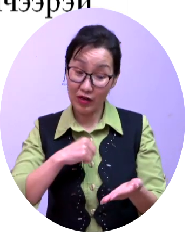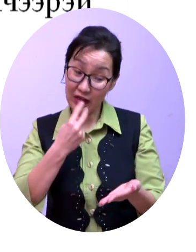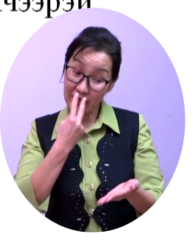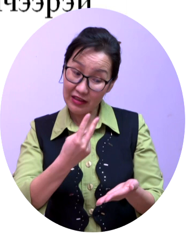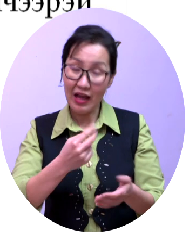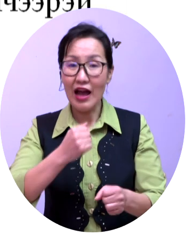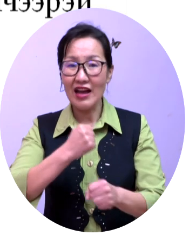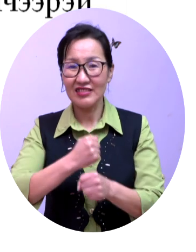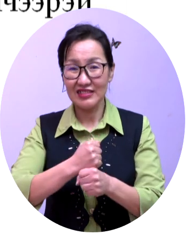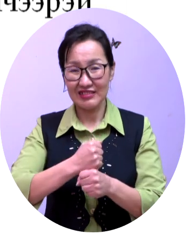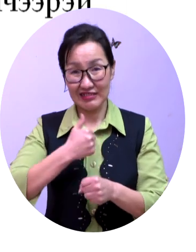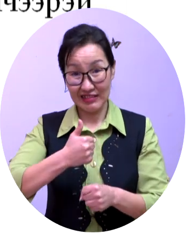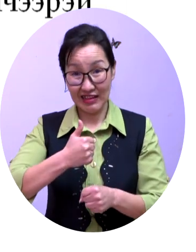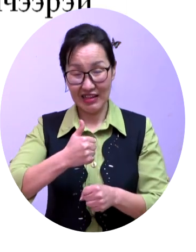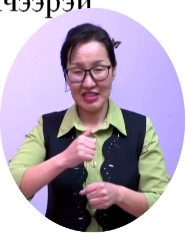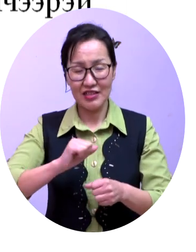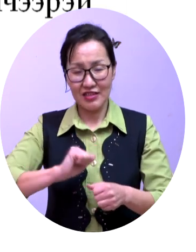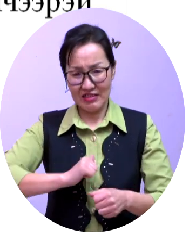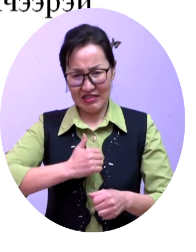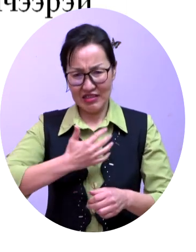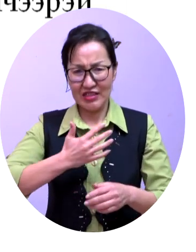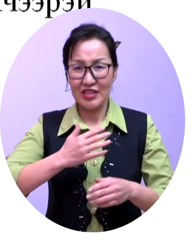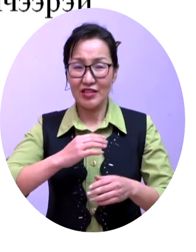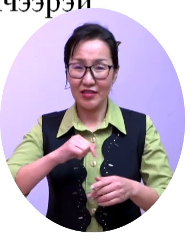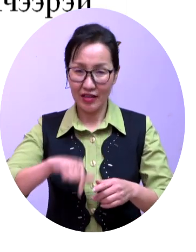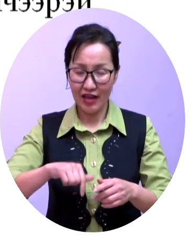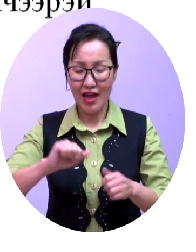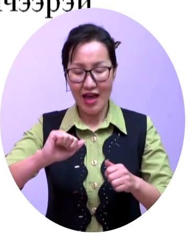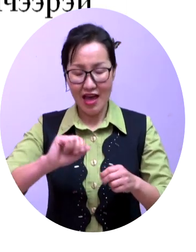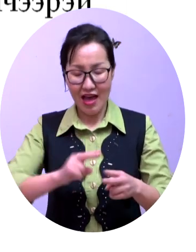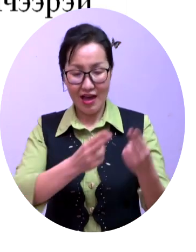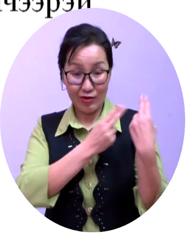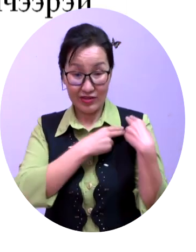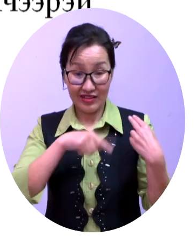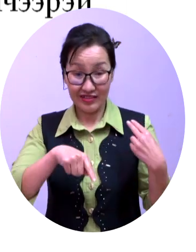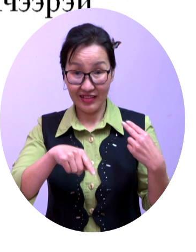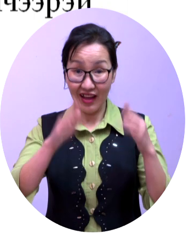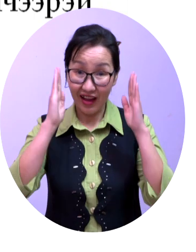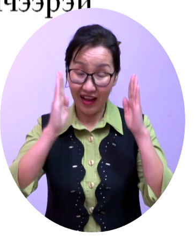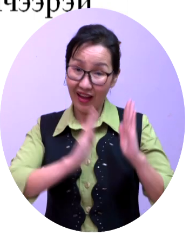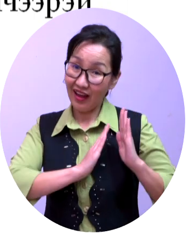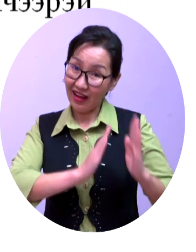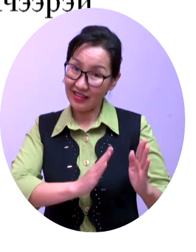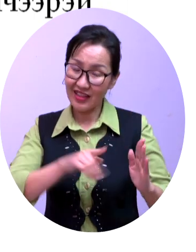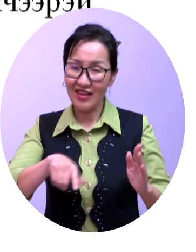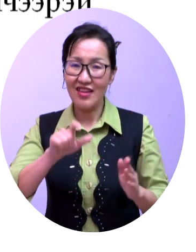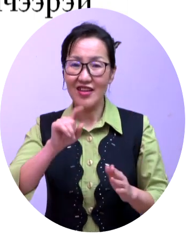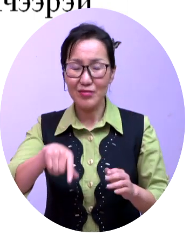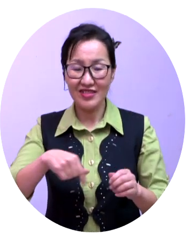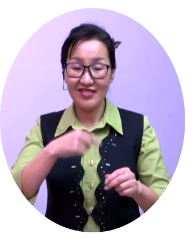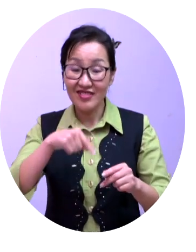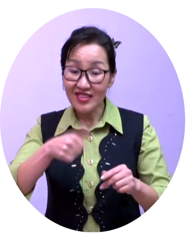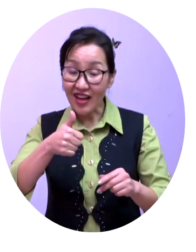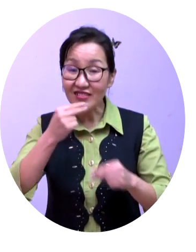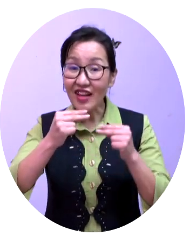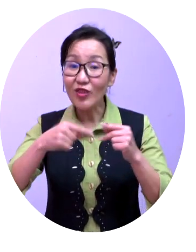Ажилсаг хичээнгүй байж, хариуцлагатай хандах эрхэм зан чанарын чухал гэдгийг өмнөх хичээлүүдэрээ